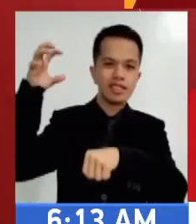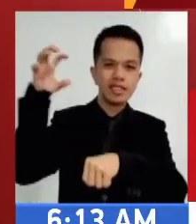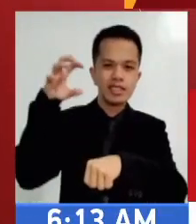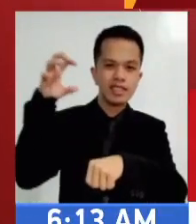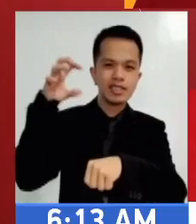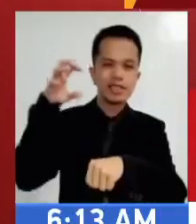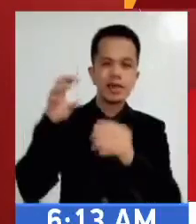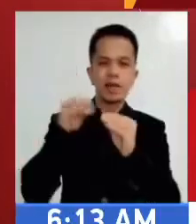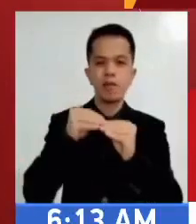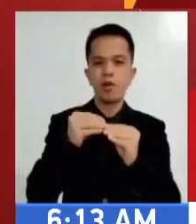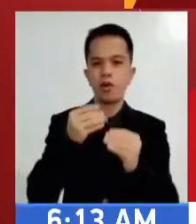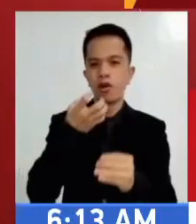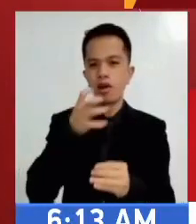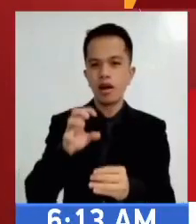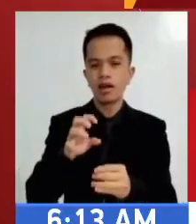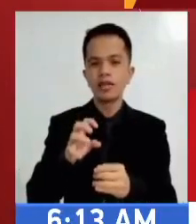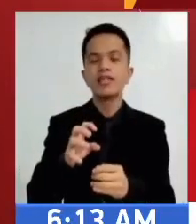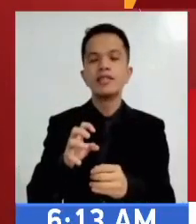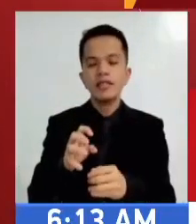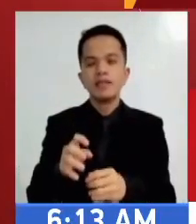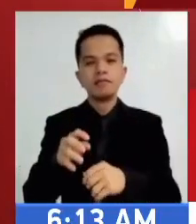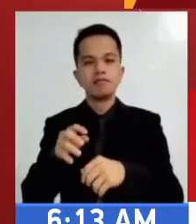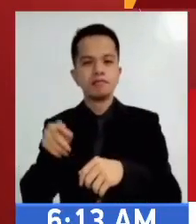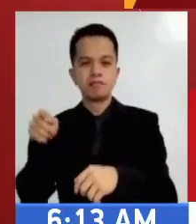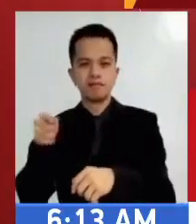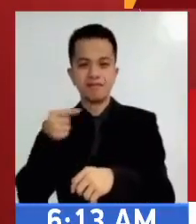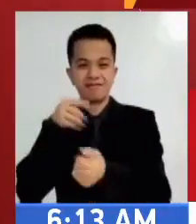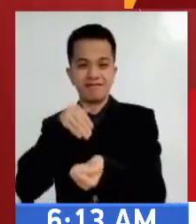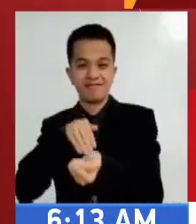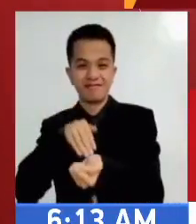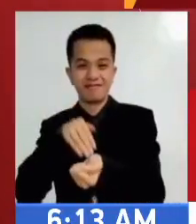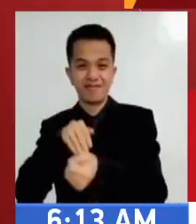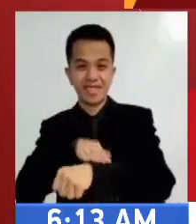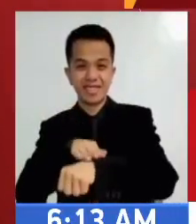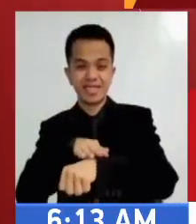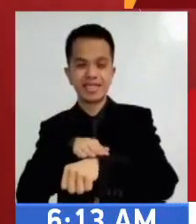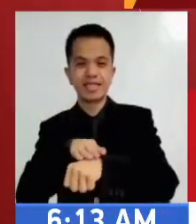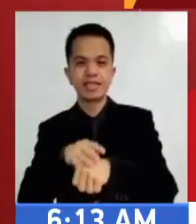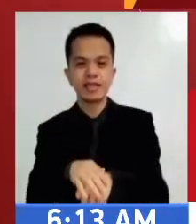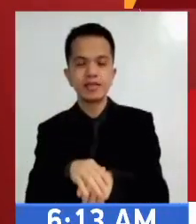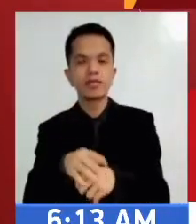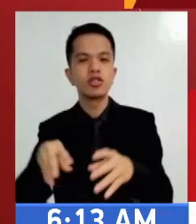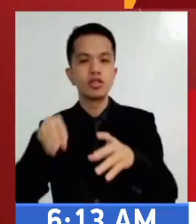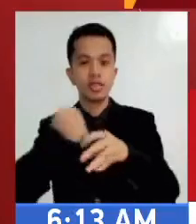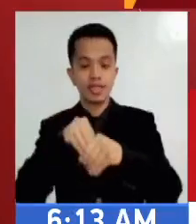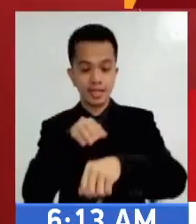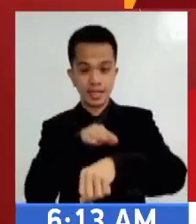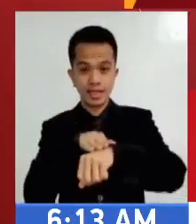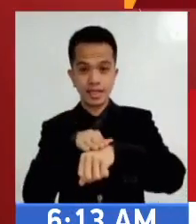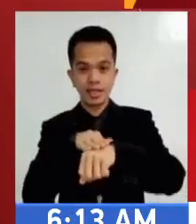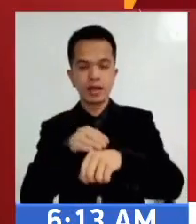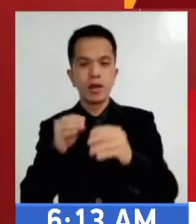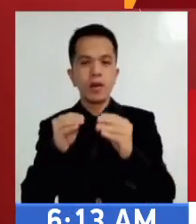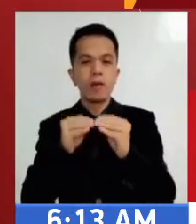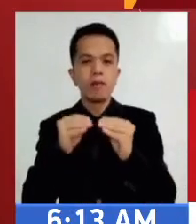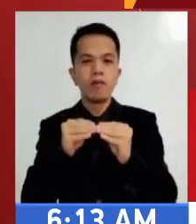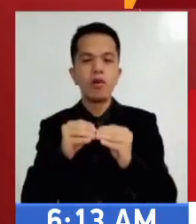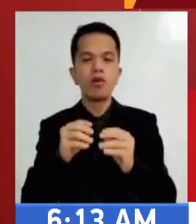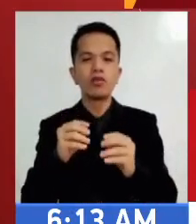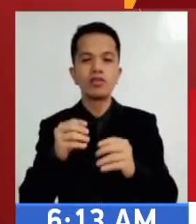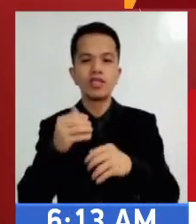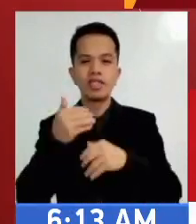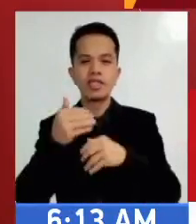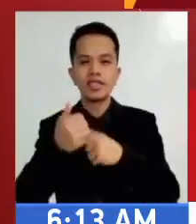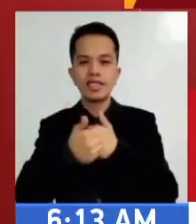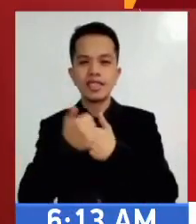ng isang skin expert, nasa balat daw yan. Mas malaki raw ang banta ng skin cancer sa mapuputi